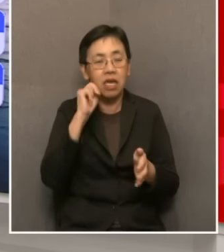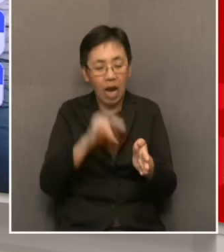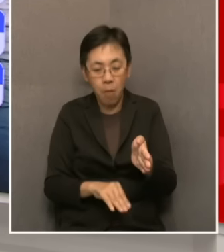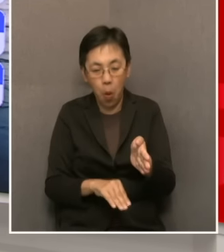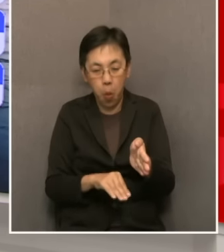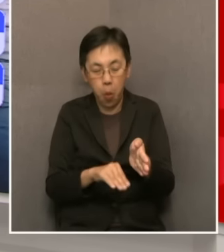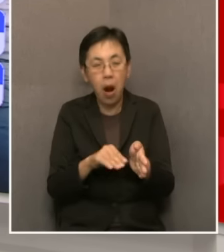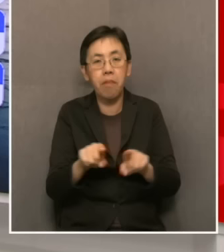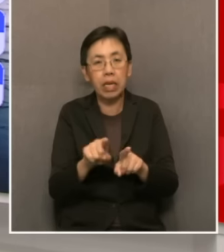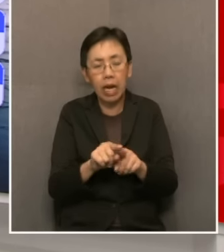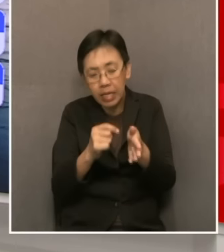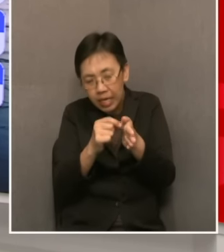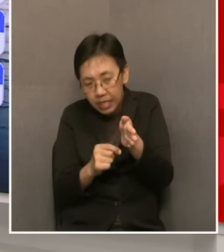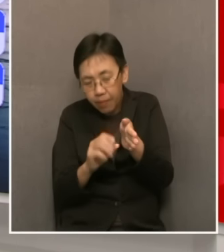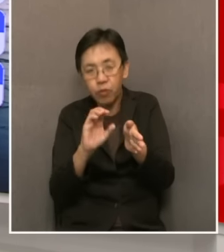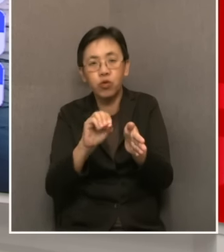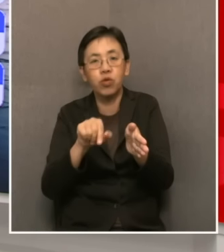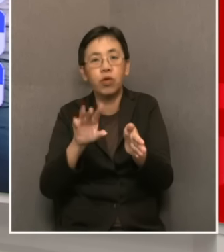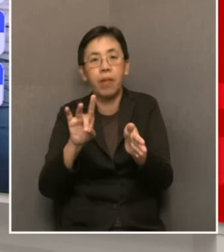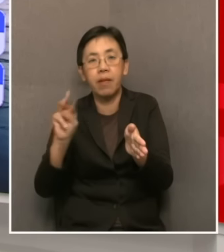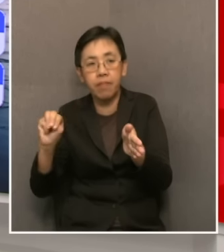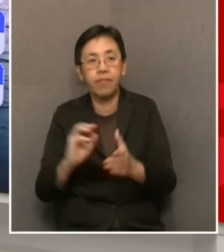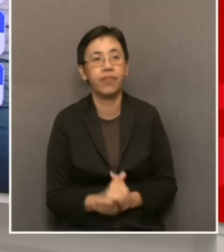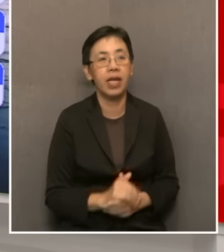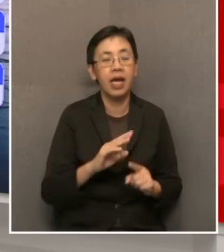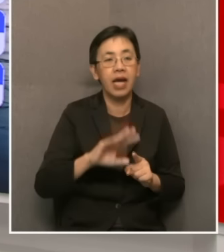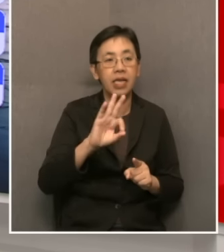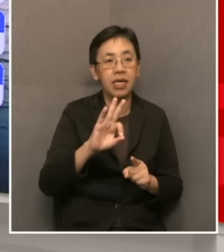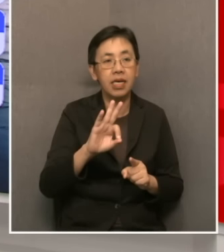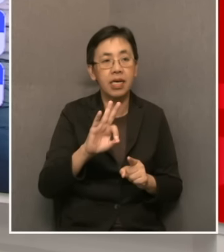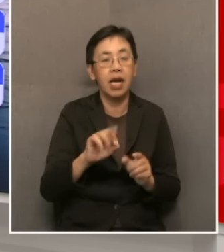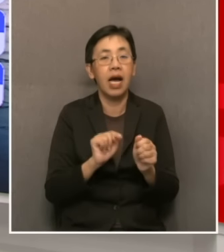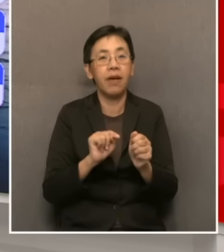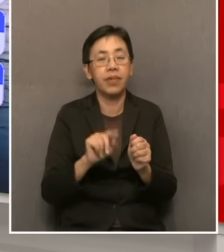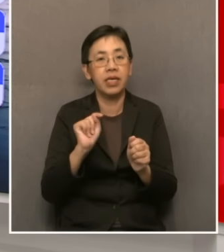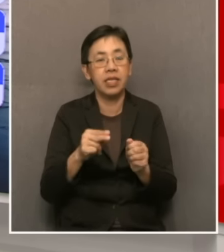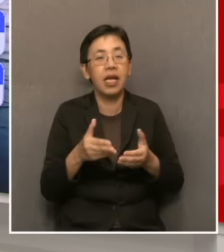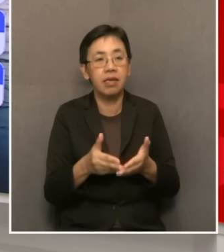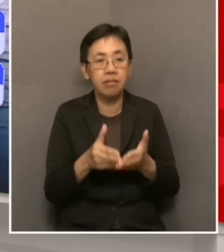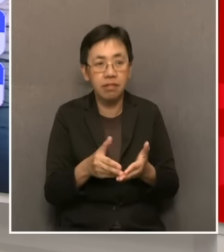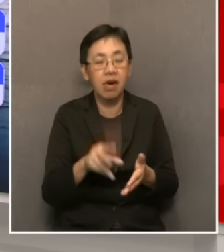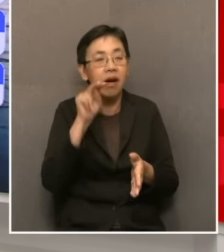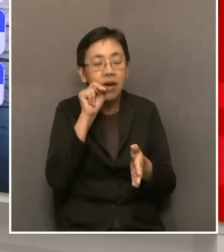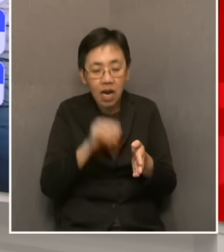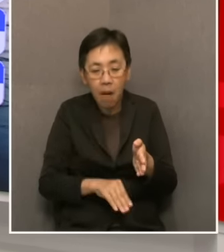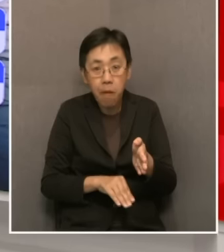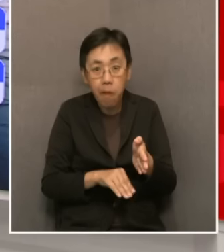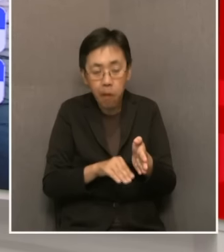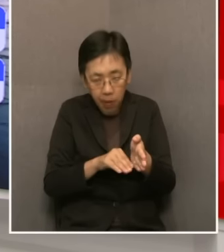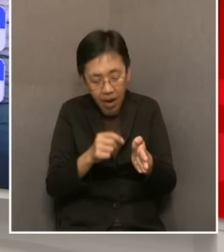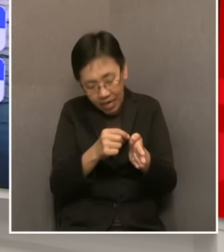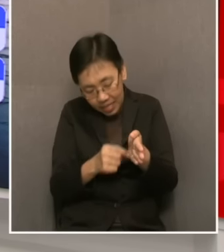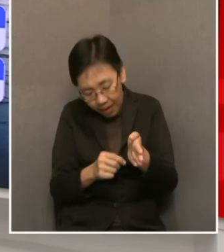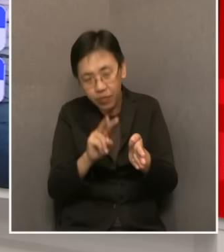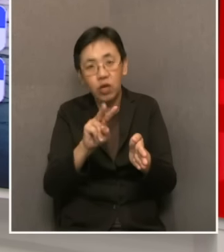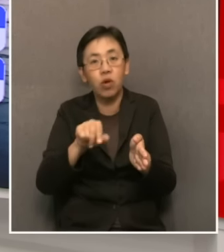คะต่ำกว่าตลิ่ง 0.8 เมตรและจุดที่9ที่ตำบลท่าเรืออำเภอท่าเรือน้ำมากค่ะแล้วก็ต่ำกว่าตลิ่ง